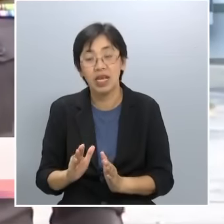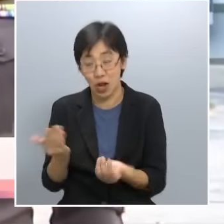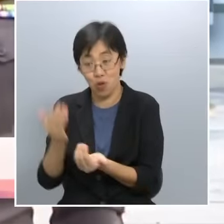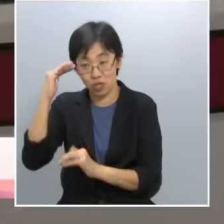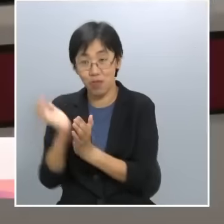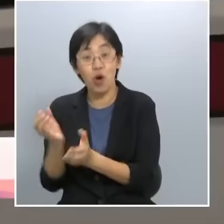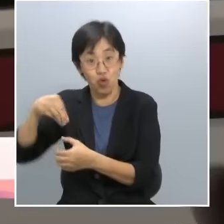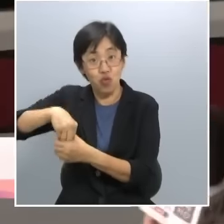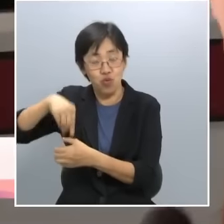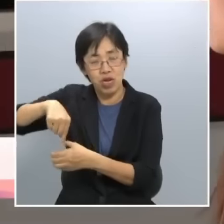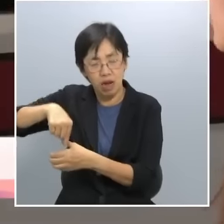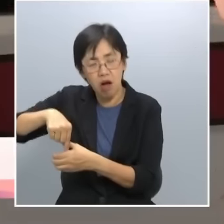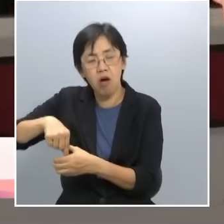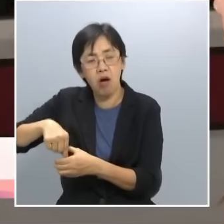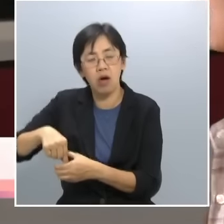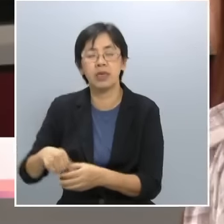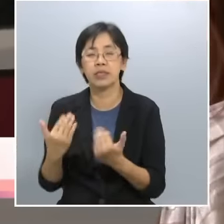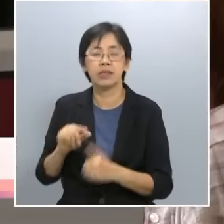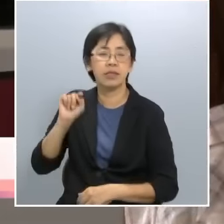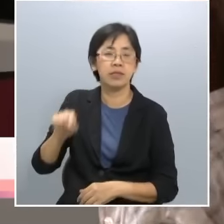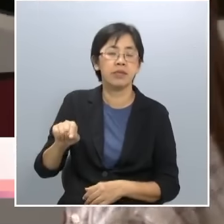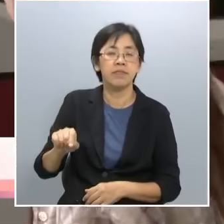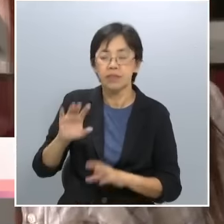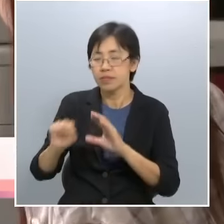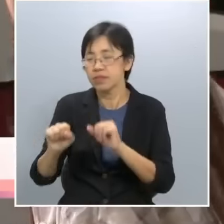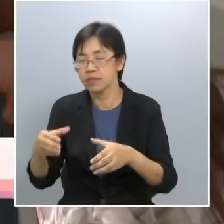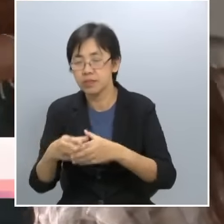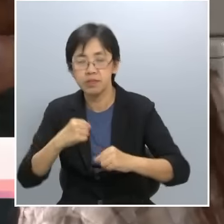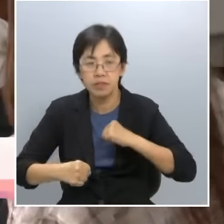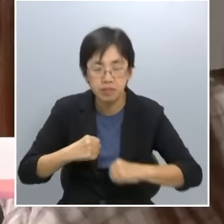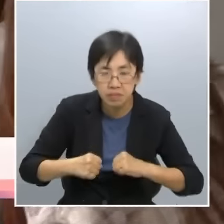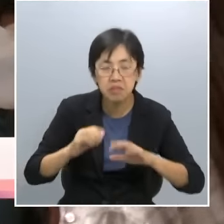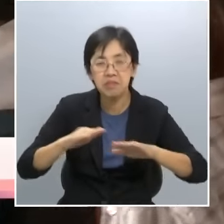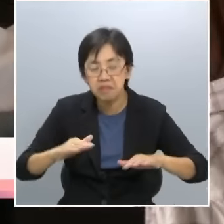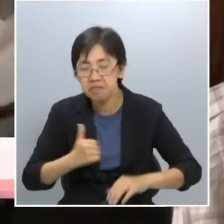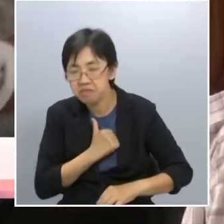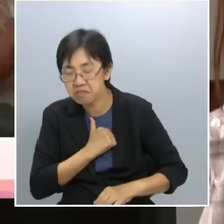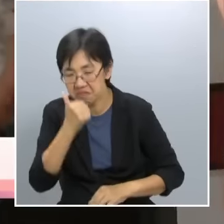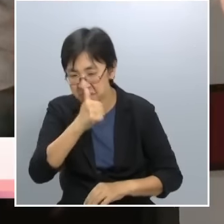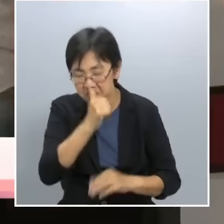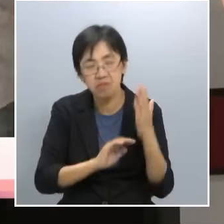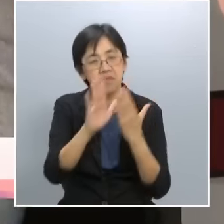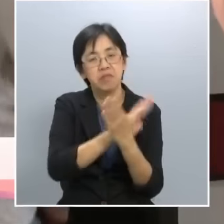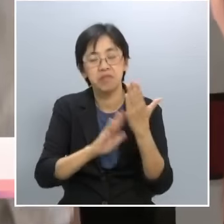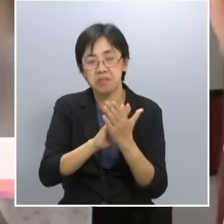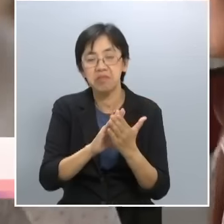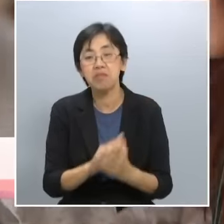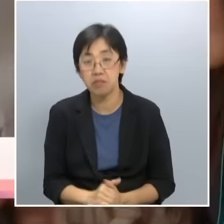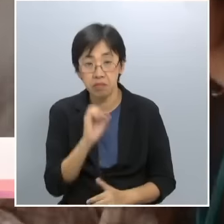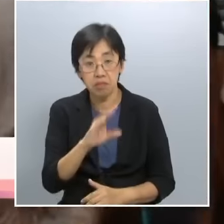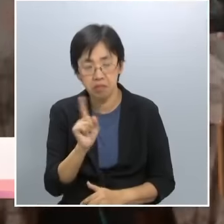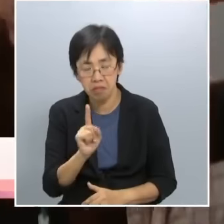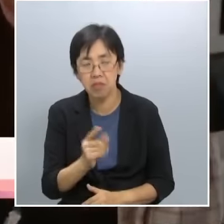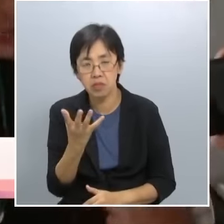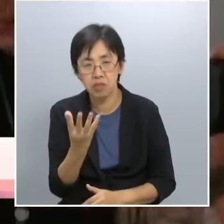ยดังนั้นก็เลยมีการสั่งการให้ระดมกวาดล้างกลุ่มแก๊งเยาวชนกวนเมืองทั่วประเทศขีดเส้นนะคะว่าต้องลดล